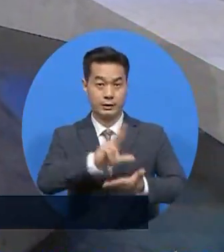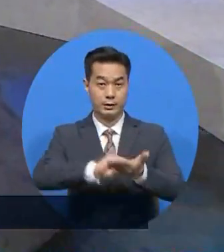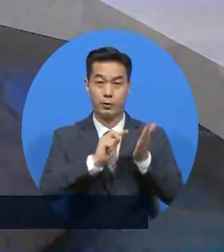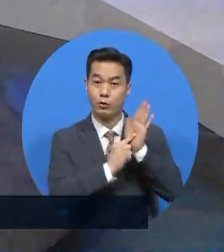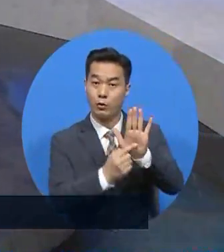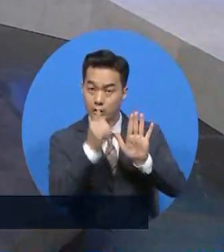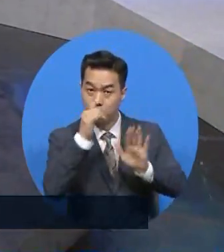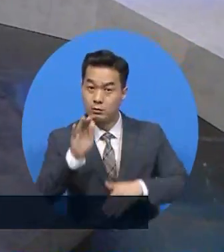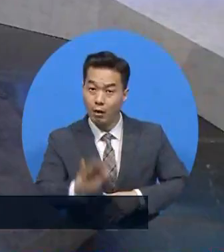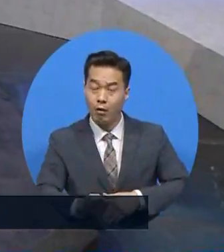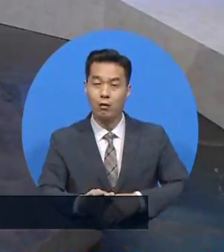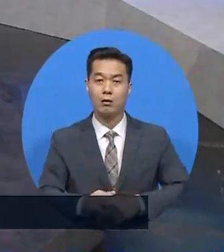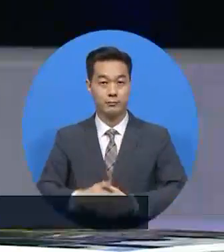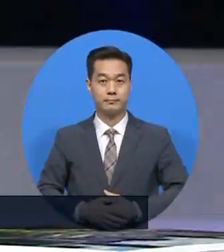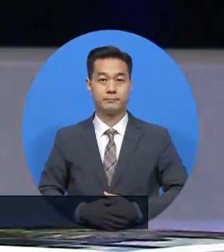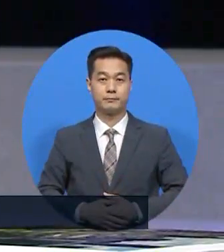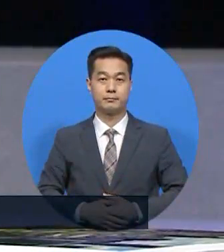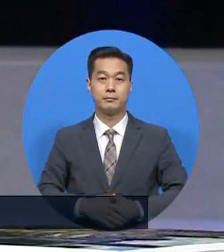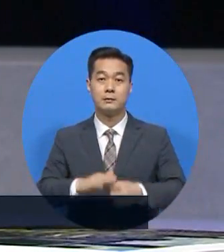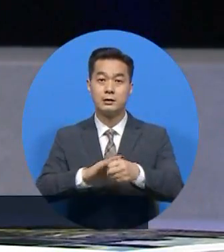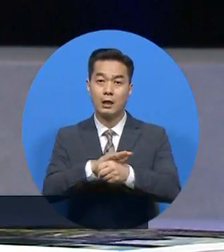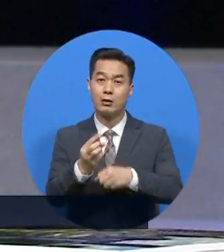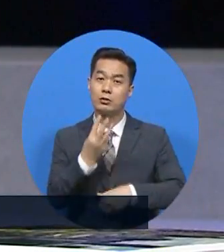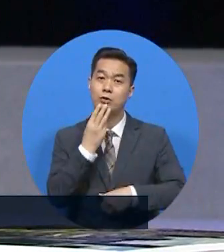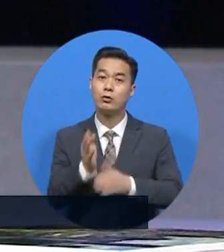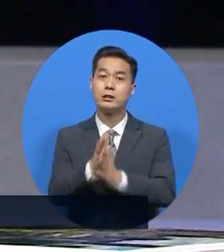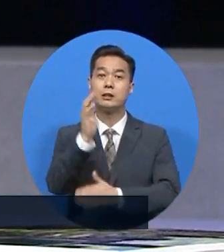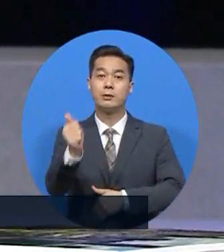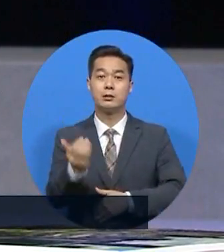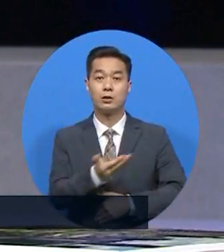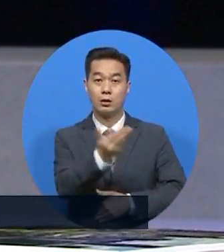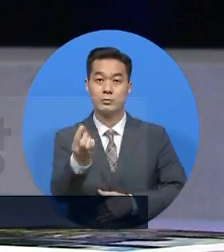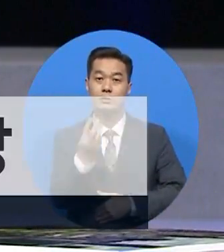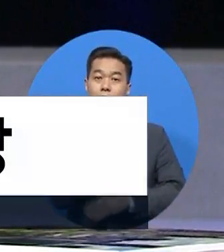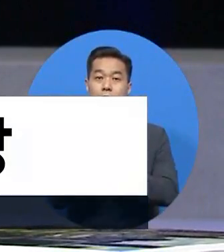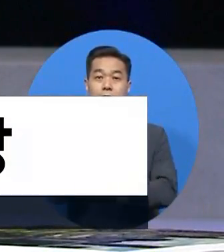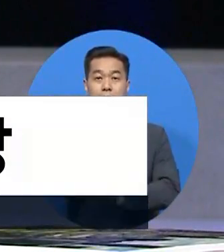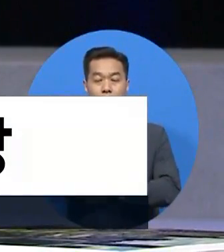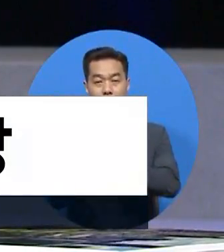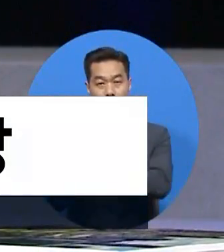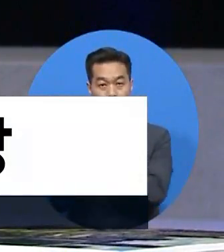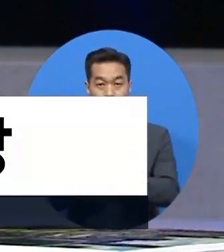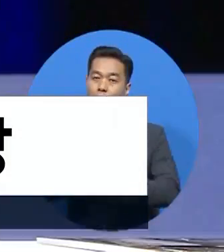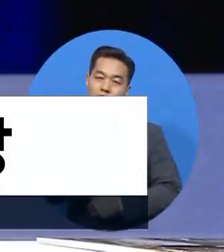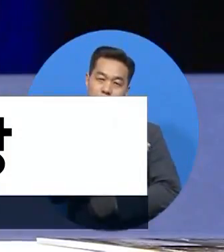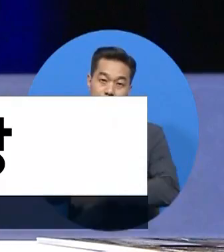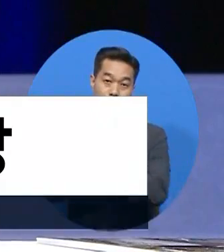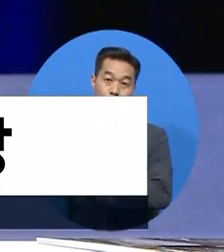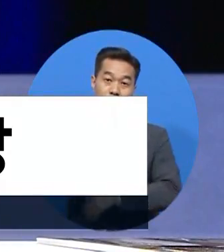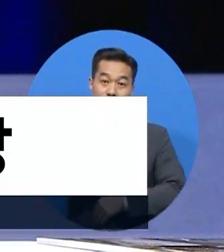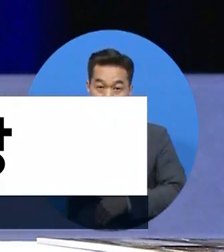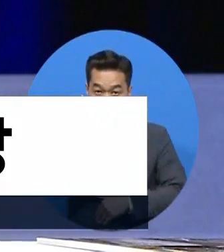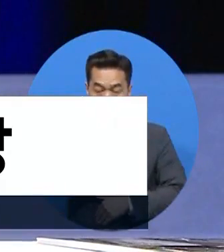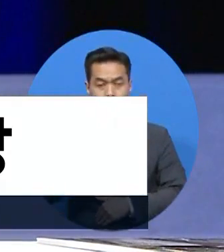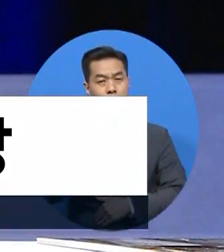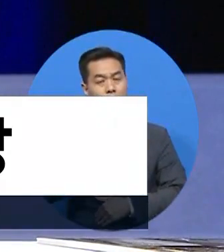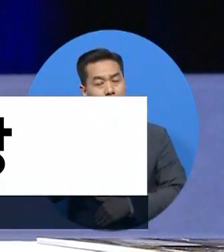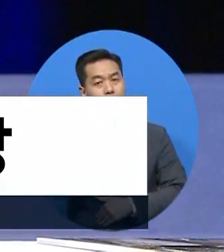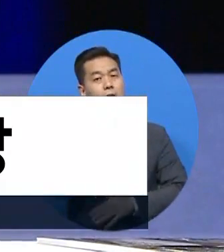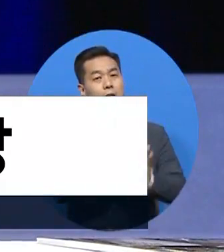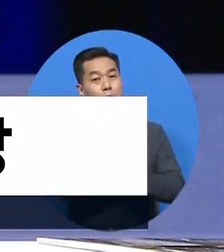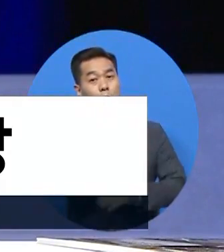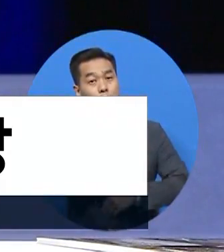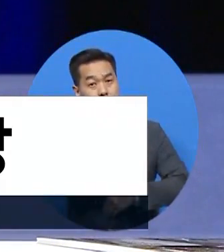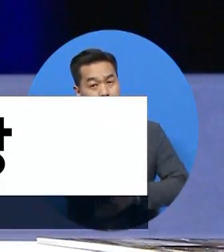더불어민주당 박영선, 우상호 서울시장 경선 후보는 각자가 내세운 부동산 정책 공약을 놓고 열띤 공방을